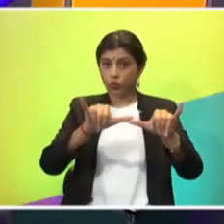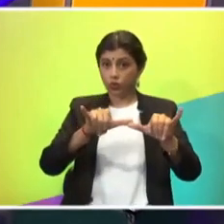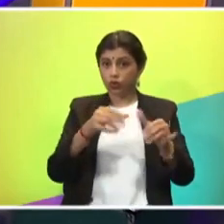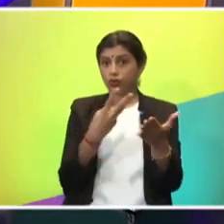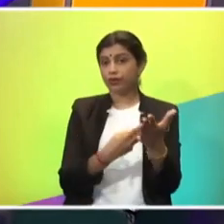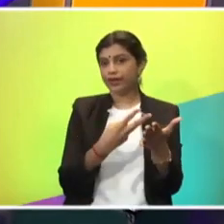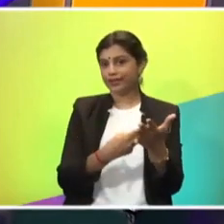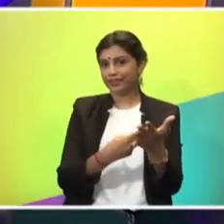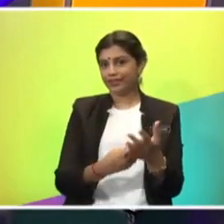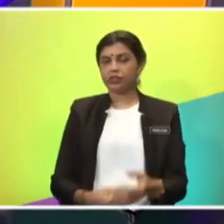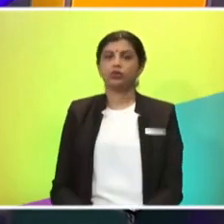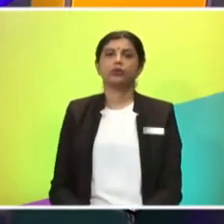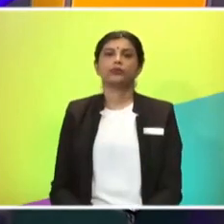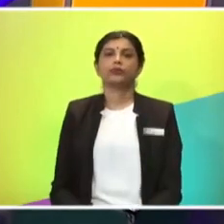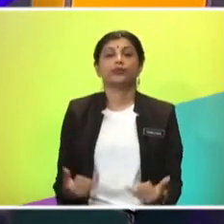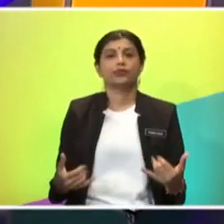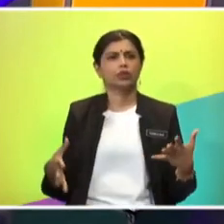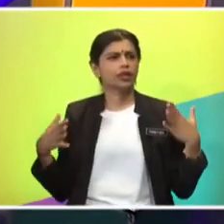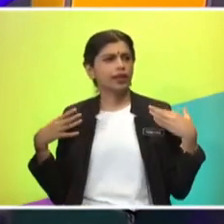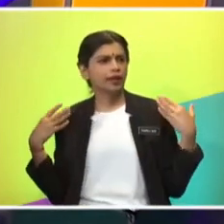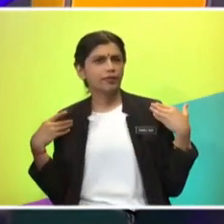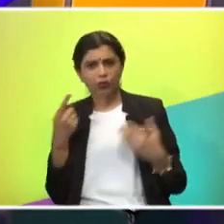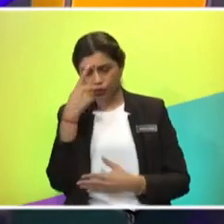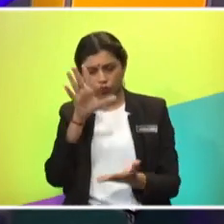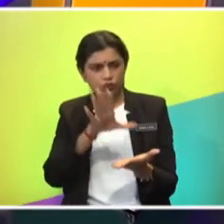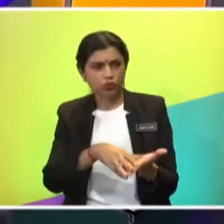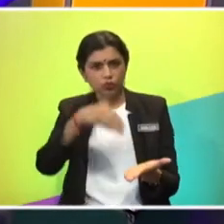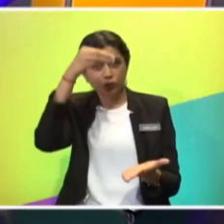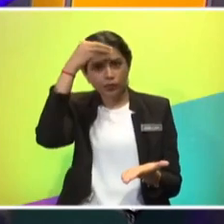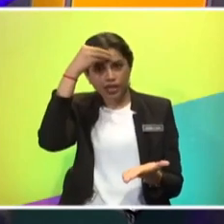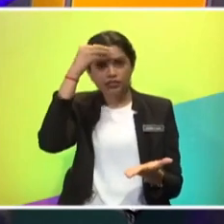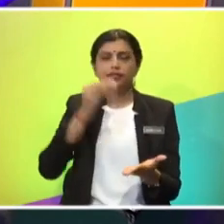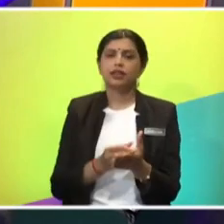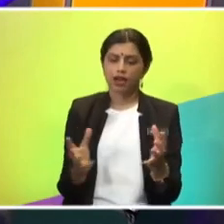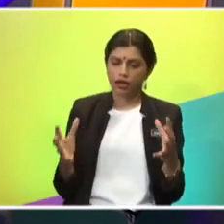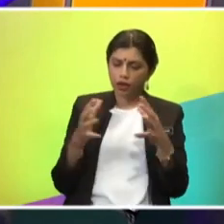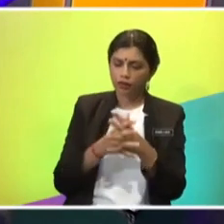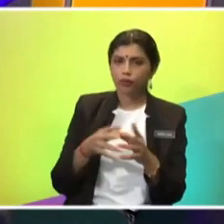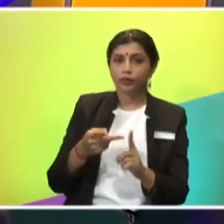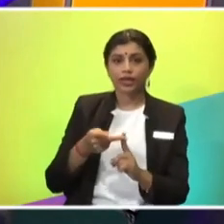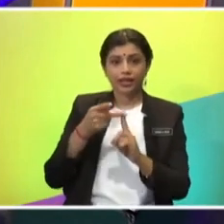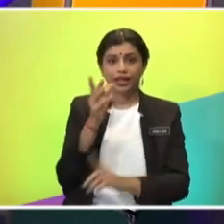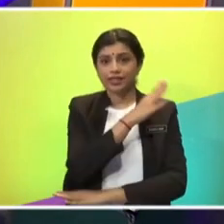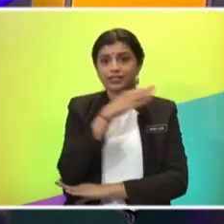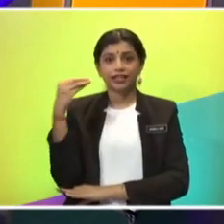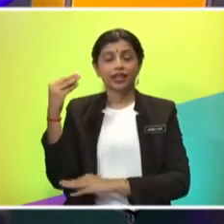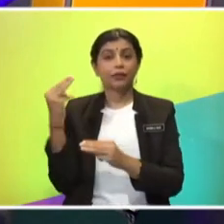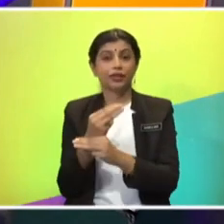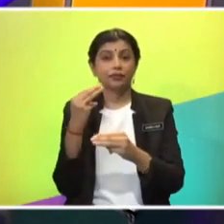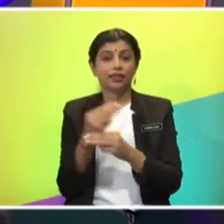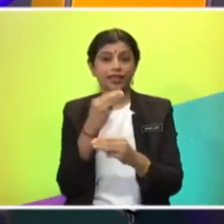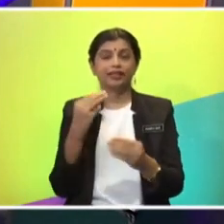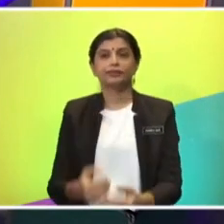sangat teruja untuk teruskan penerokaan kita pagi ini sebab kita nak belajar gabungan pendidikan khas dan juga matematik yang mana